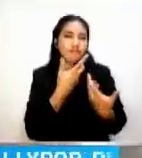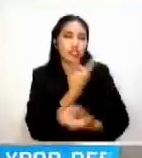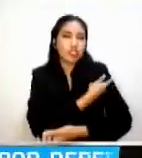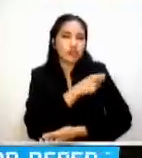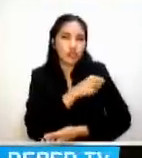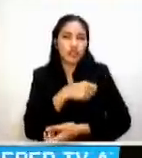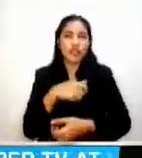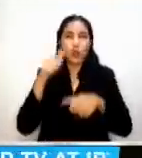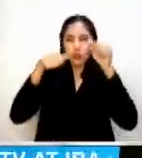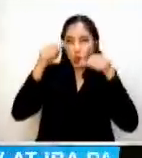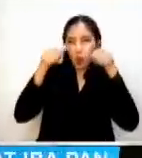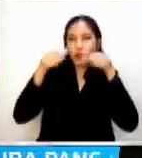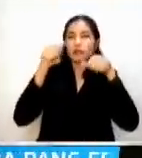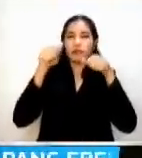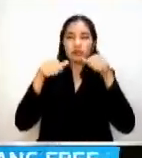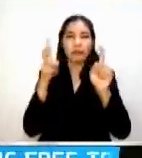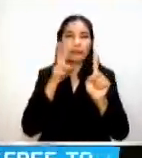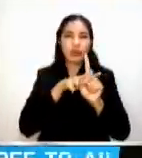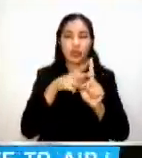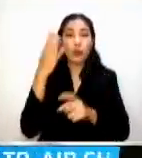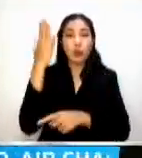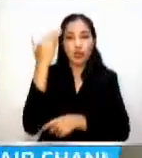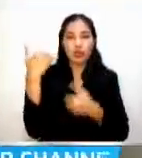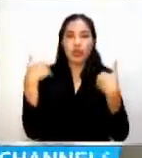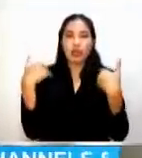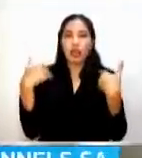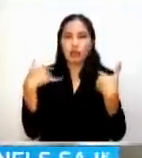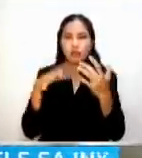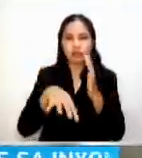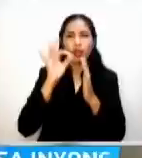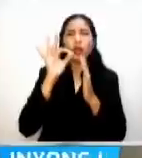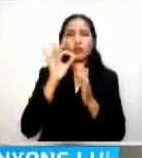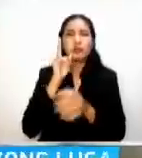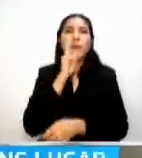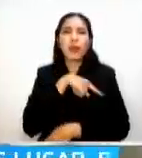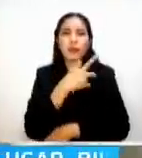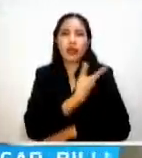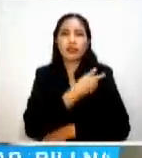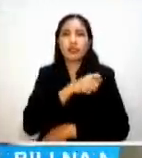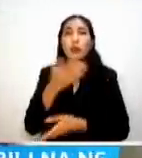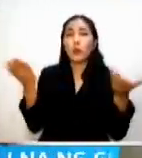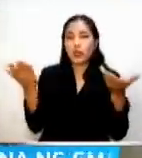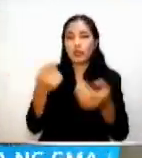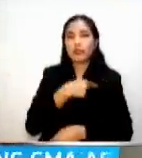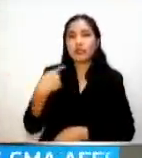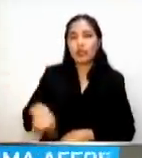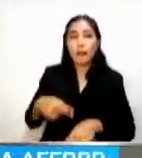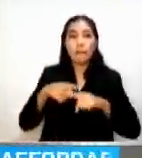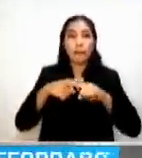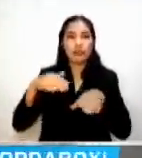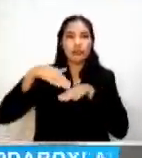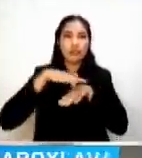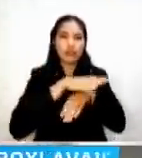na raw kasi ang mga gumagawa ng Peking Sinopharm vaccine sa China, pero ang mga Peking produkto nakarating daw sa Pilipinas. Kaya